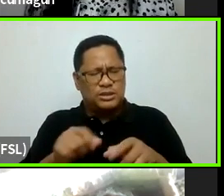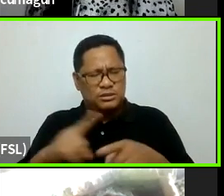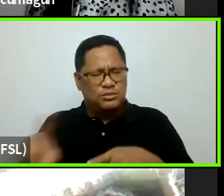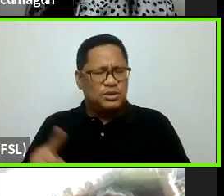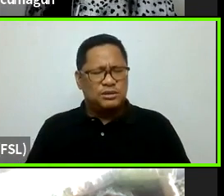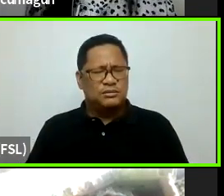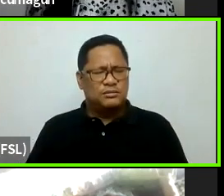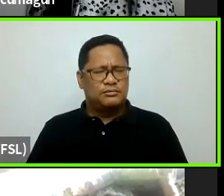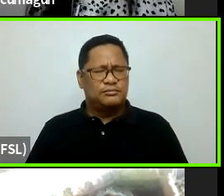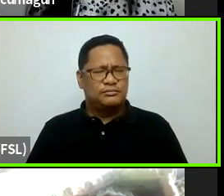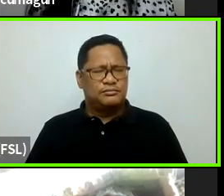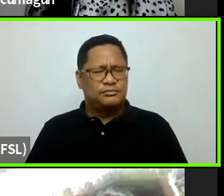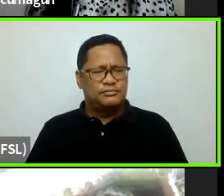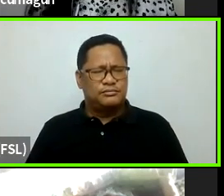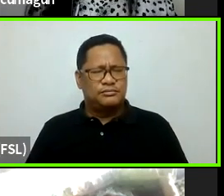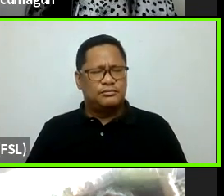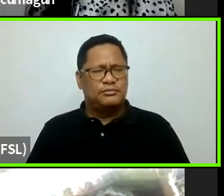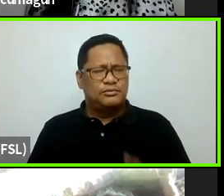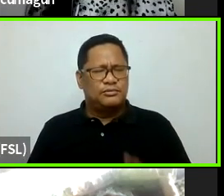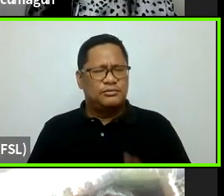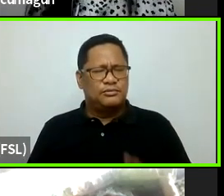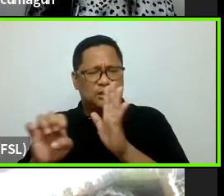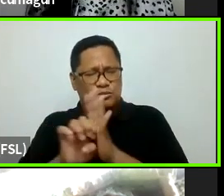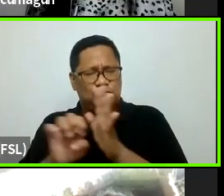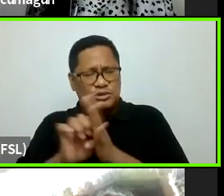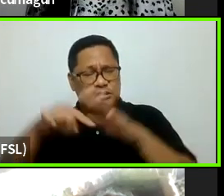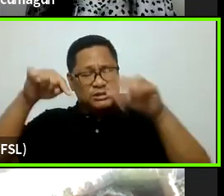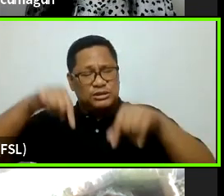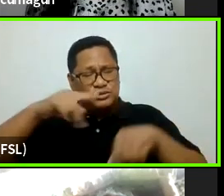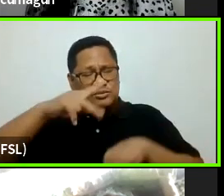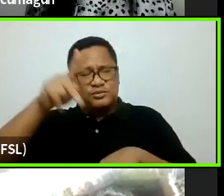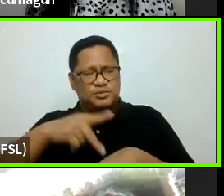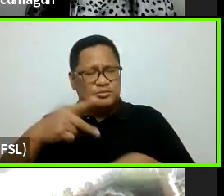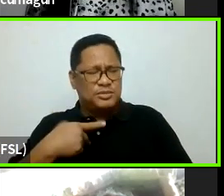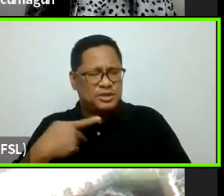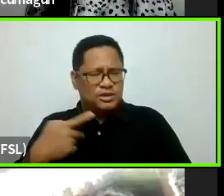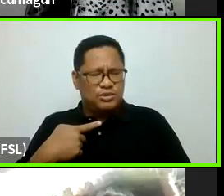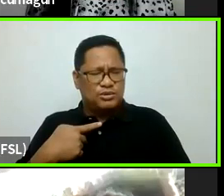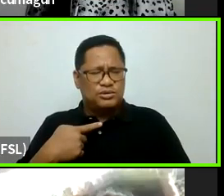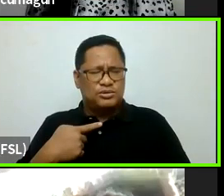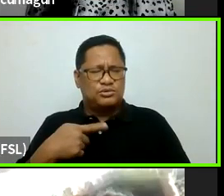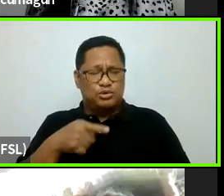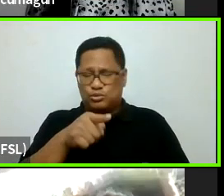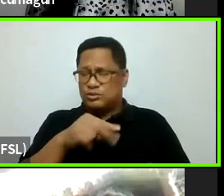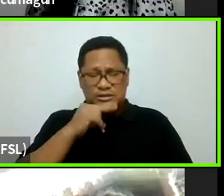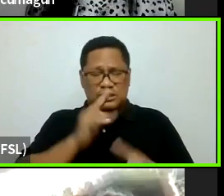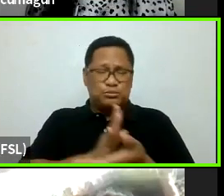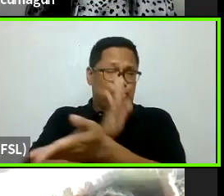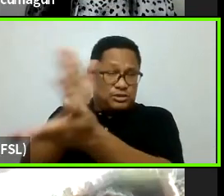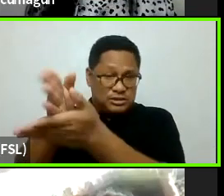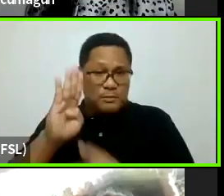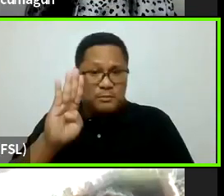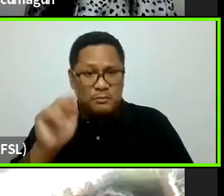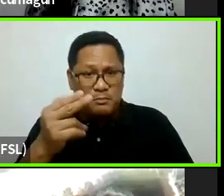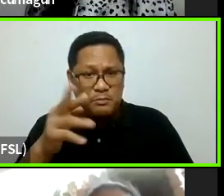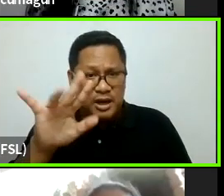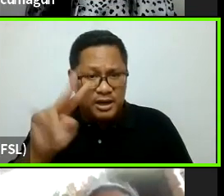I see. So kung meron lang, kung meron sa Pilipinas, hindi ka na pupuntang Bahrain. Oo. Susunod, tignan